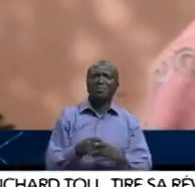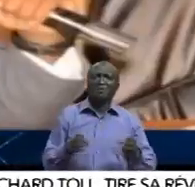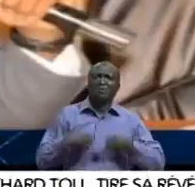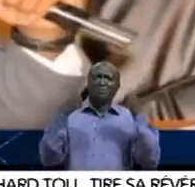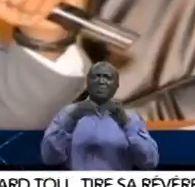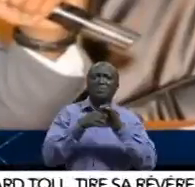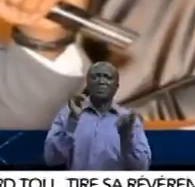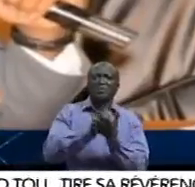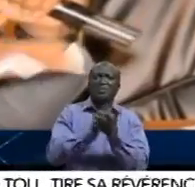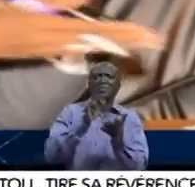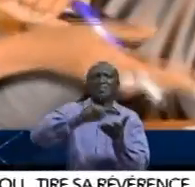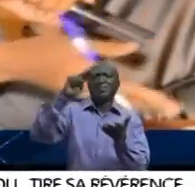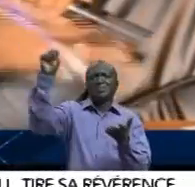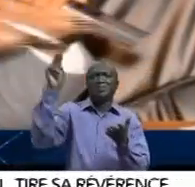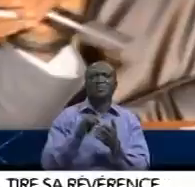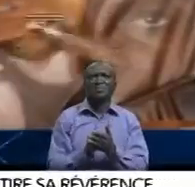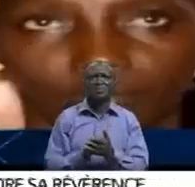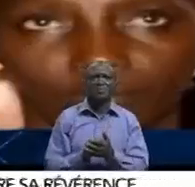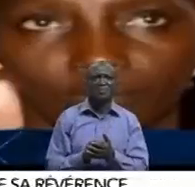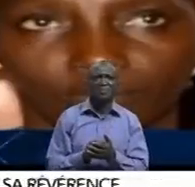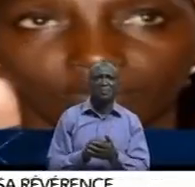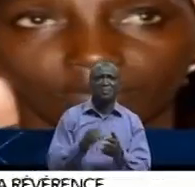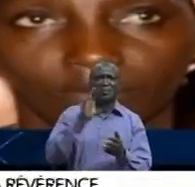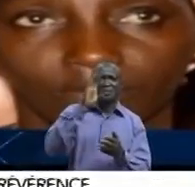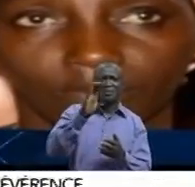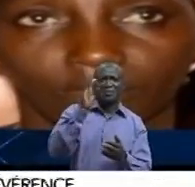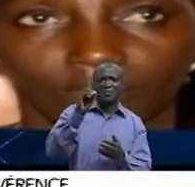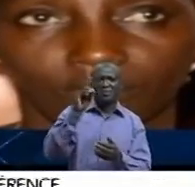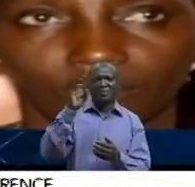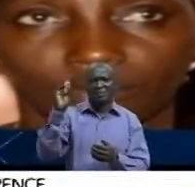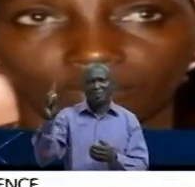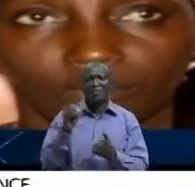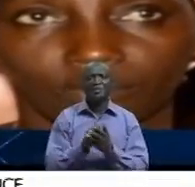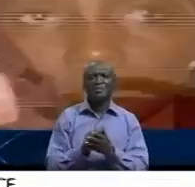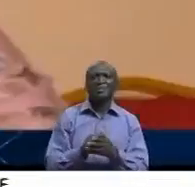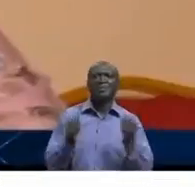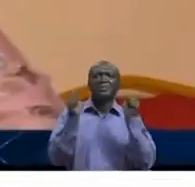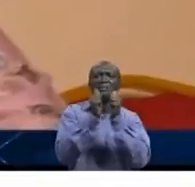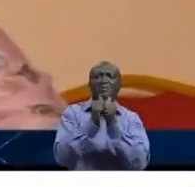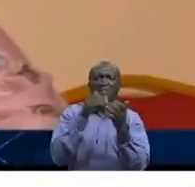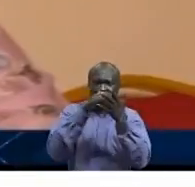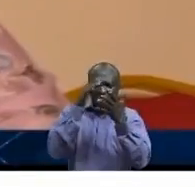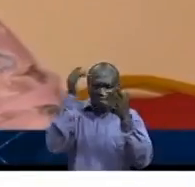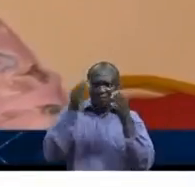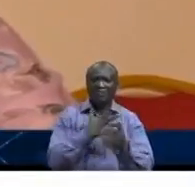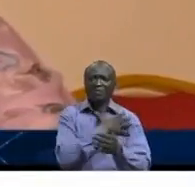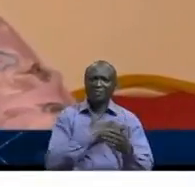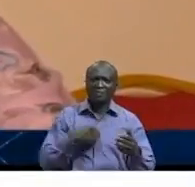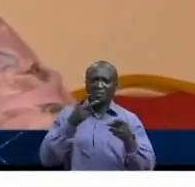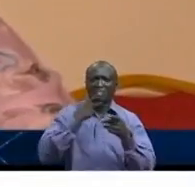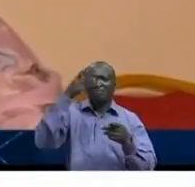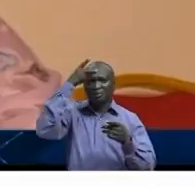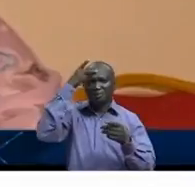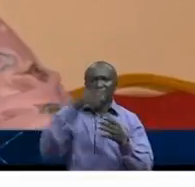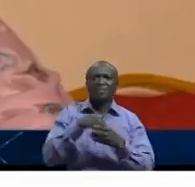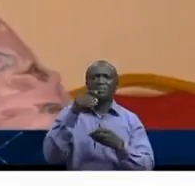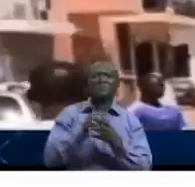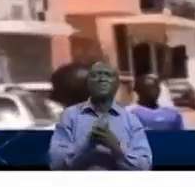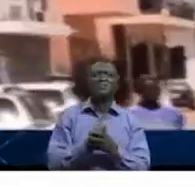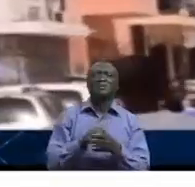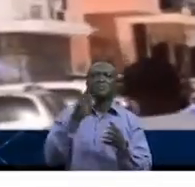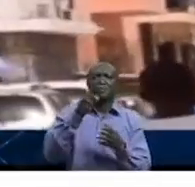université à la suite du CDD et du forum avec les étudiants et leurs parents il est ressorti que des ressources